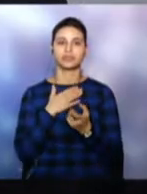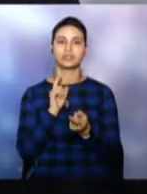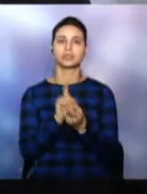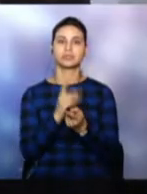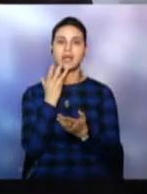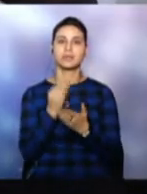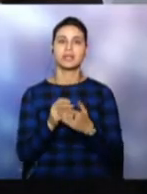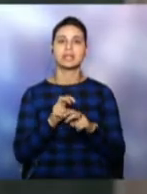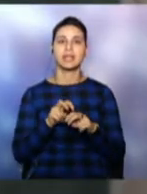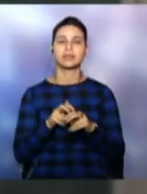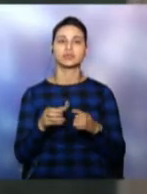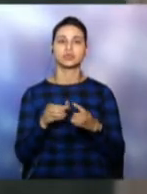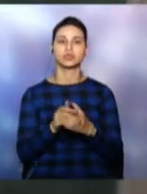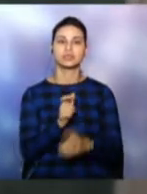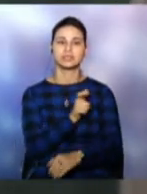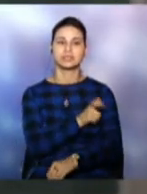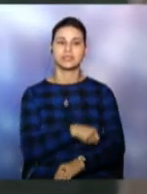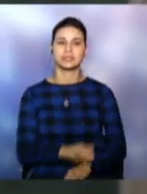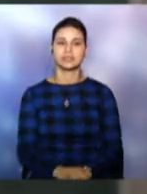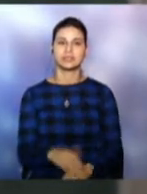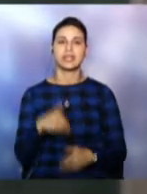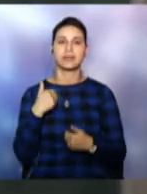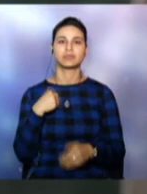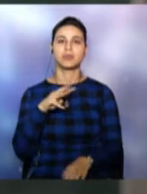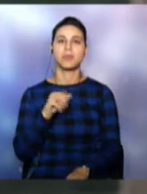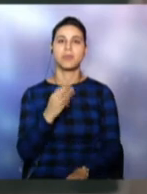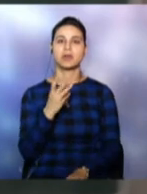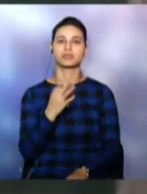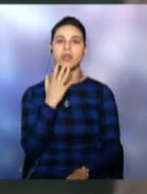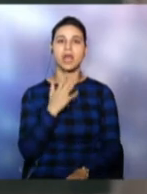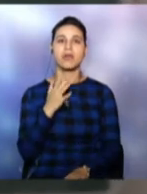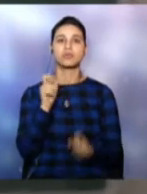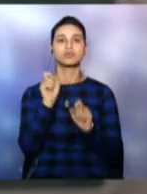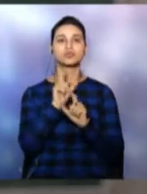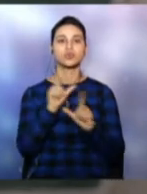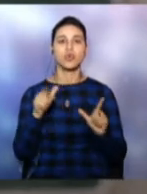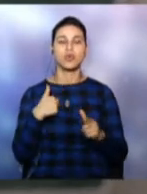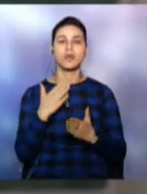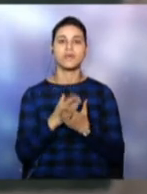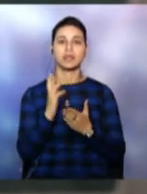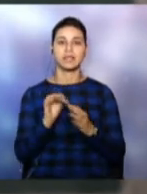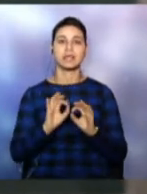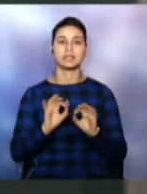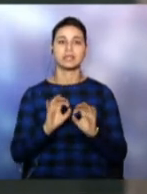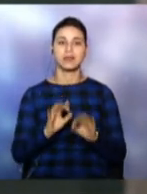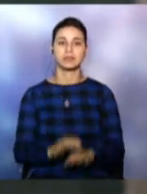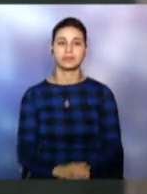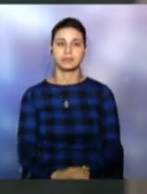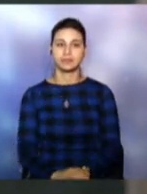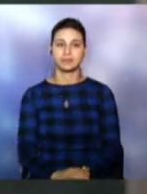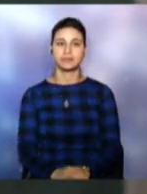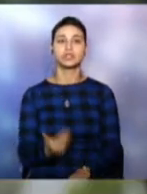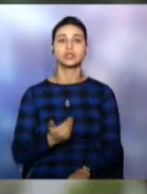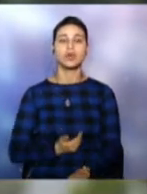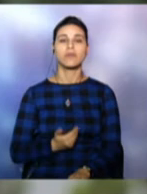პირადი ექიმის გუნდის წევრები. გამარჯობა, მე ვქვია მაშა, ჩვენ ვართ ევროპული სკოლის მოსწავლეები და დღეს გიამბობთ ჯანსაღი